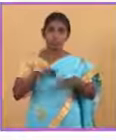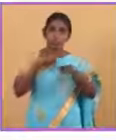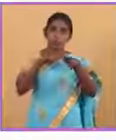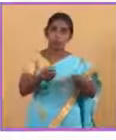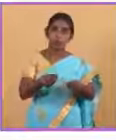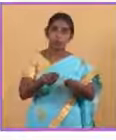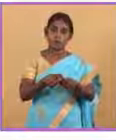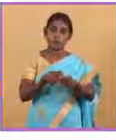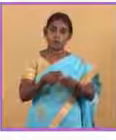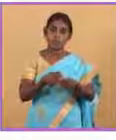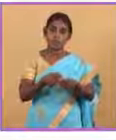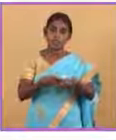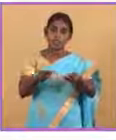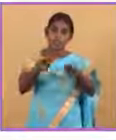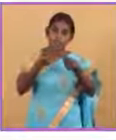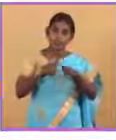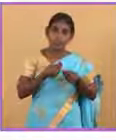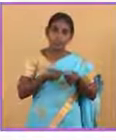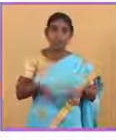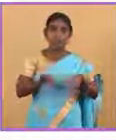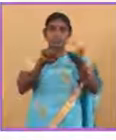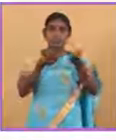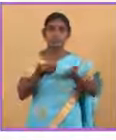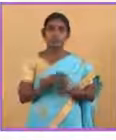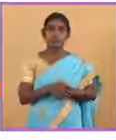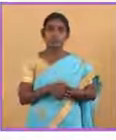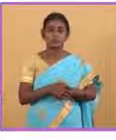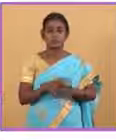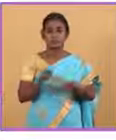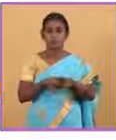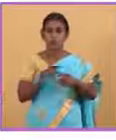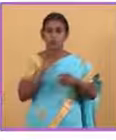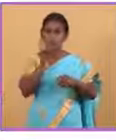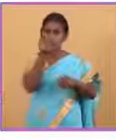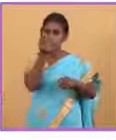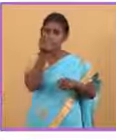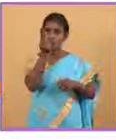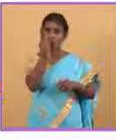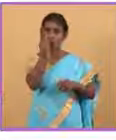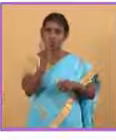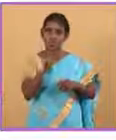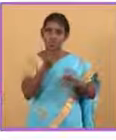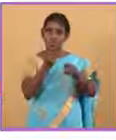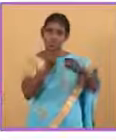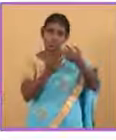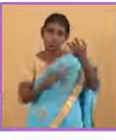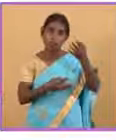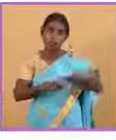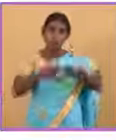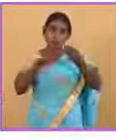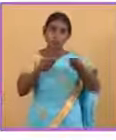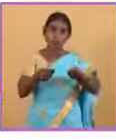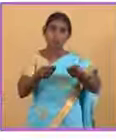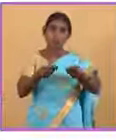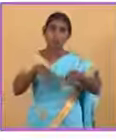தந்து உயர்ந்தான் தந்த மாணவன். இப்படி சொற்கள் போகின. கொடு, கொடுத்தான் கொடுக்கின்றான் கொடுவான்